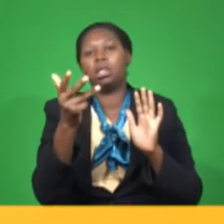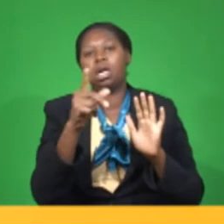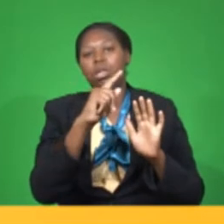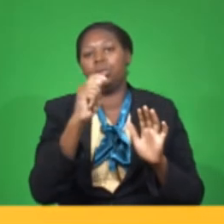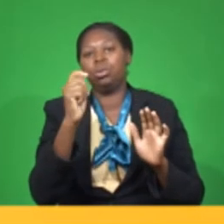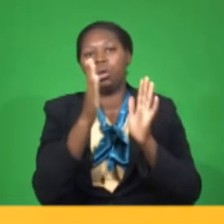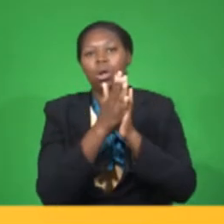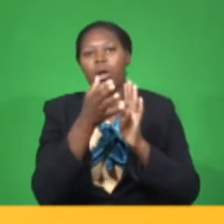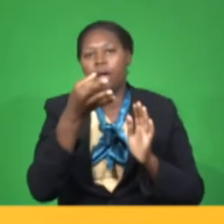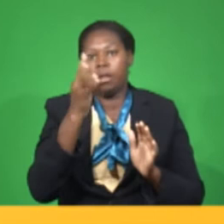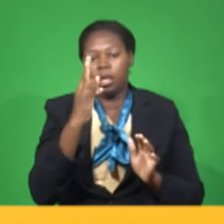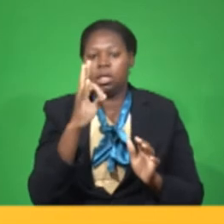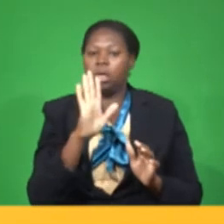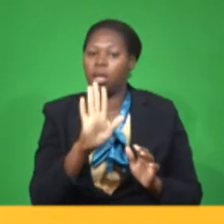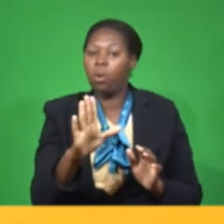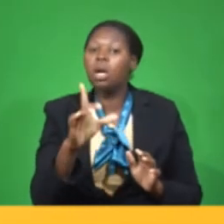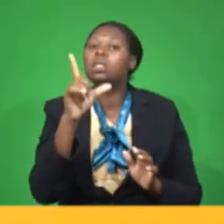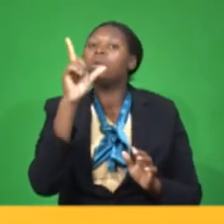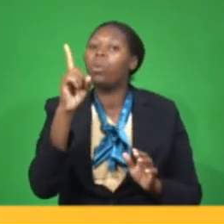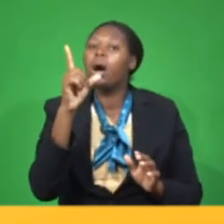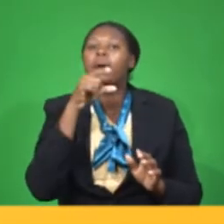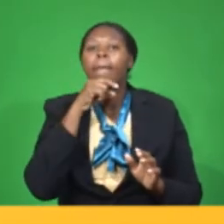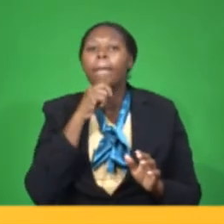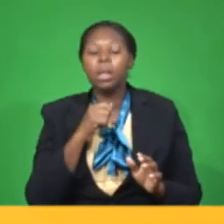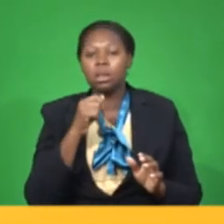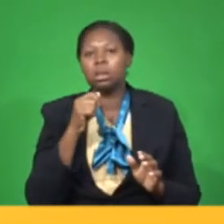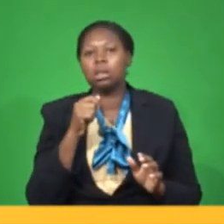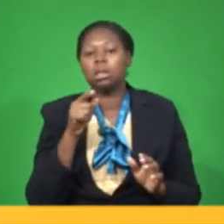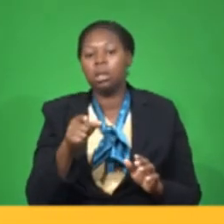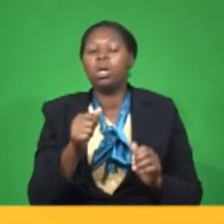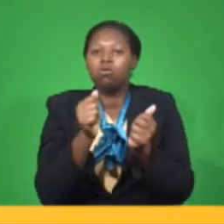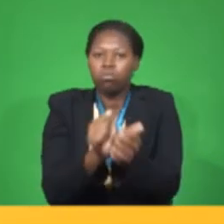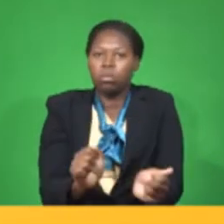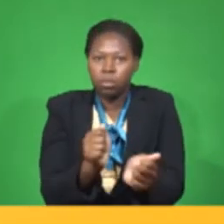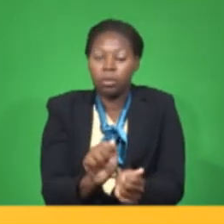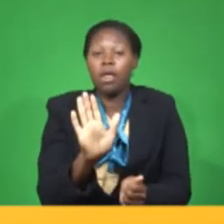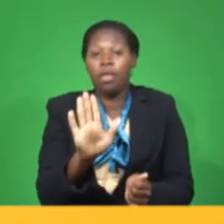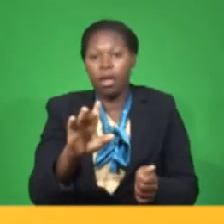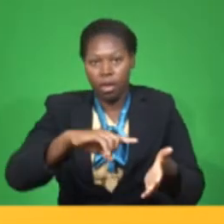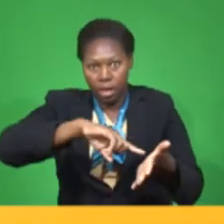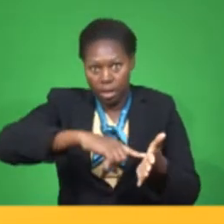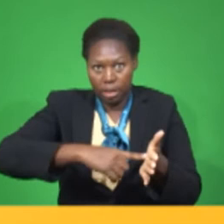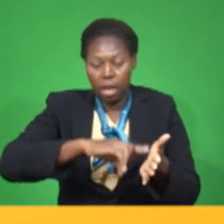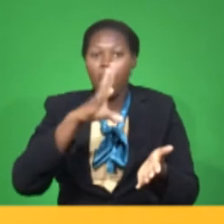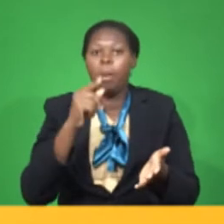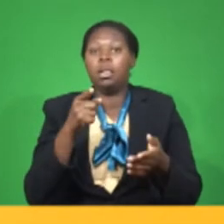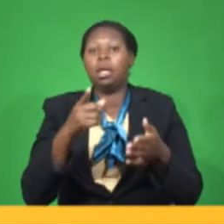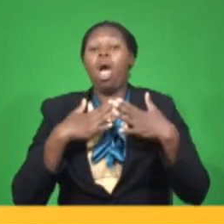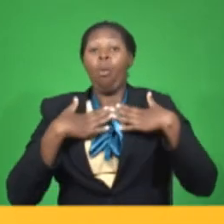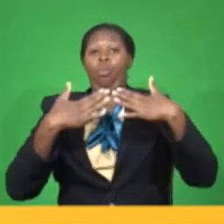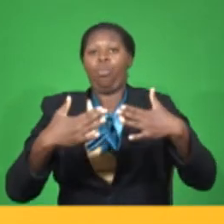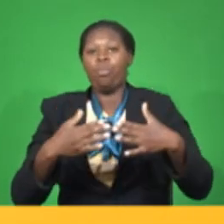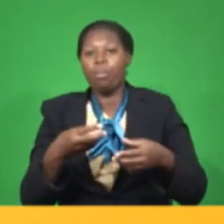kwakanga kuno mumwe murume wainzi Simon. Waive n'anga kare paguta iro. Waishamisa vanhu veSamaria achizviita munhu